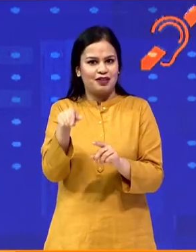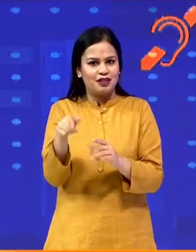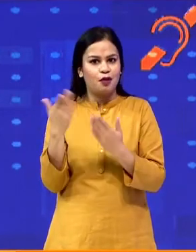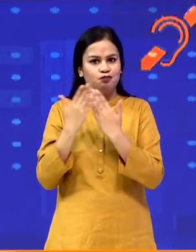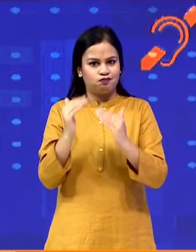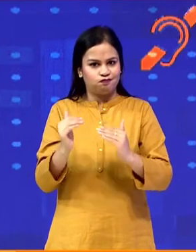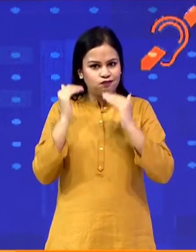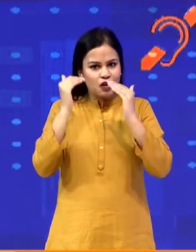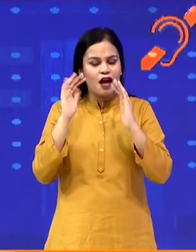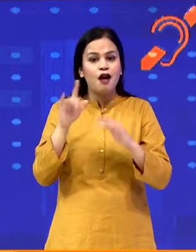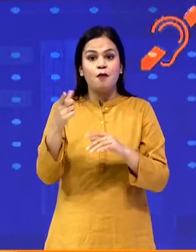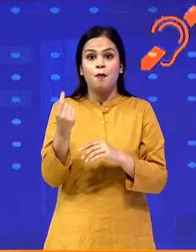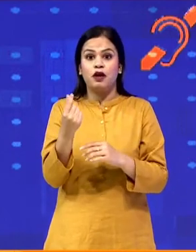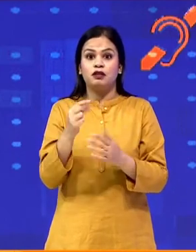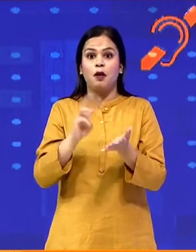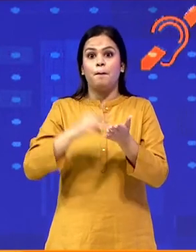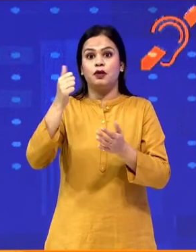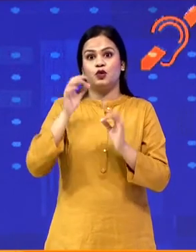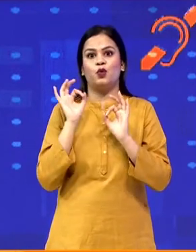बहुत अच्छे